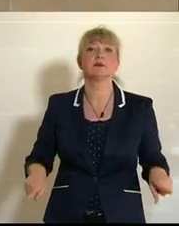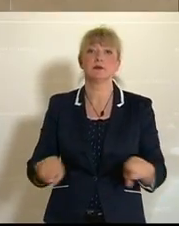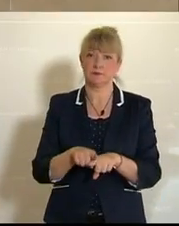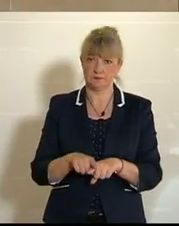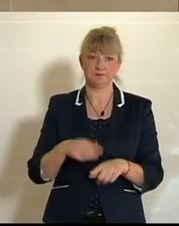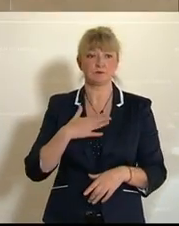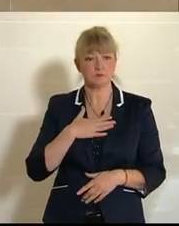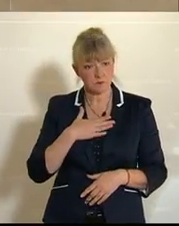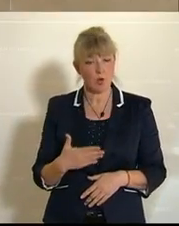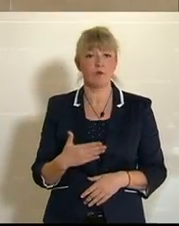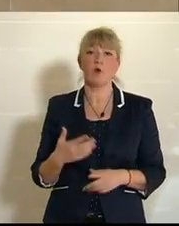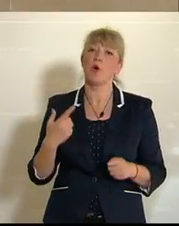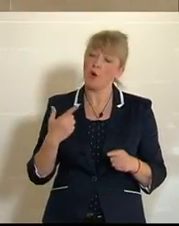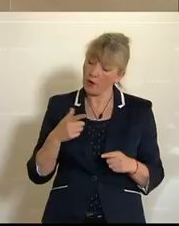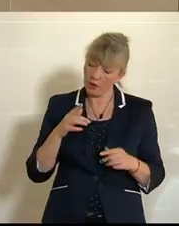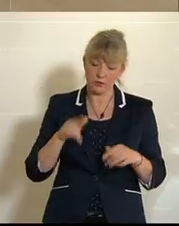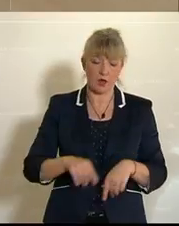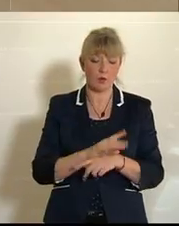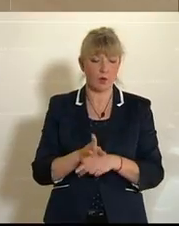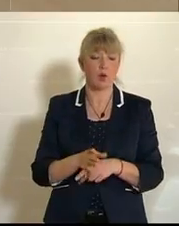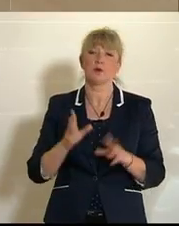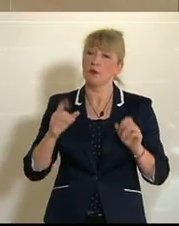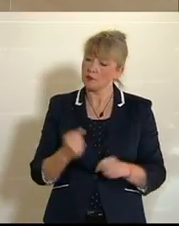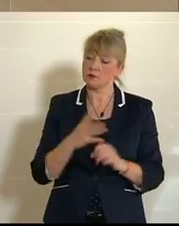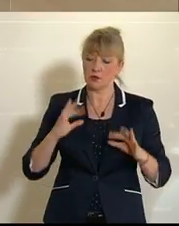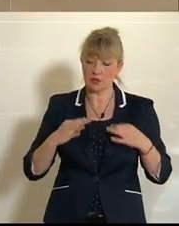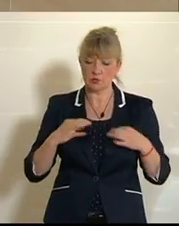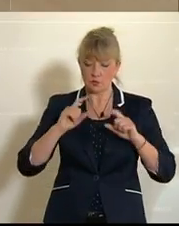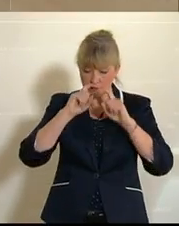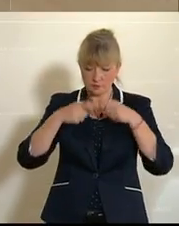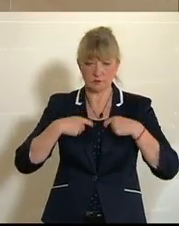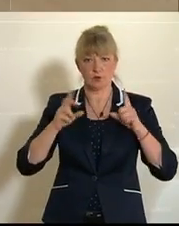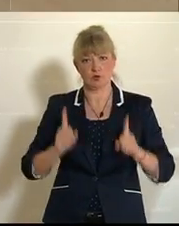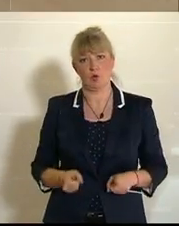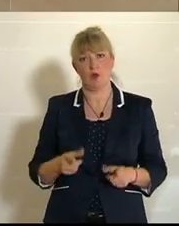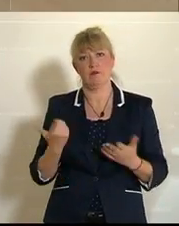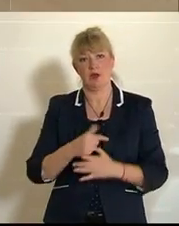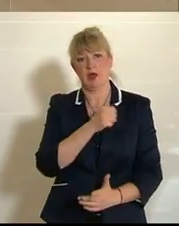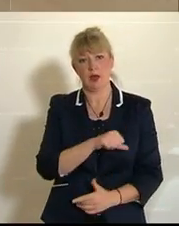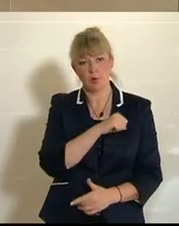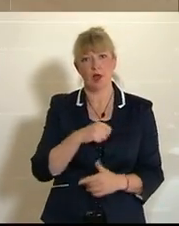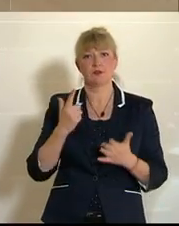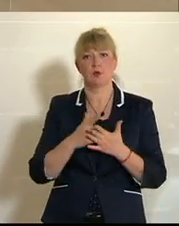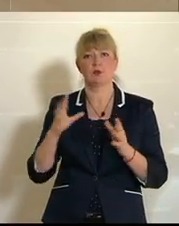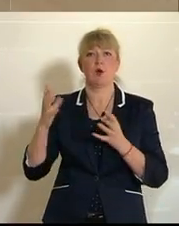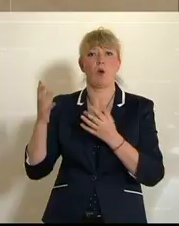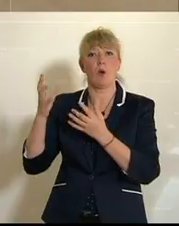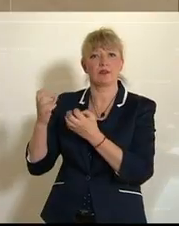trotz und mit Corona gesundheitlich gut versorgt werden. In den Ambulanzen, in den